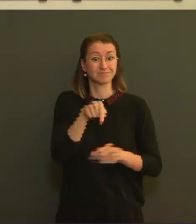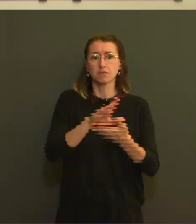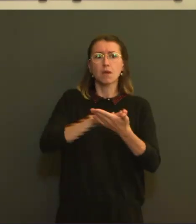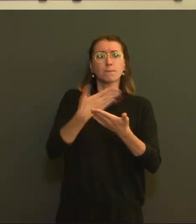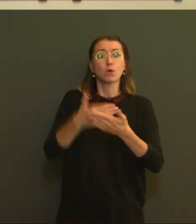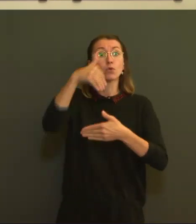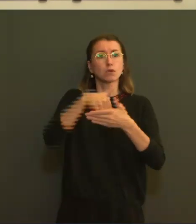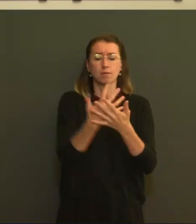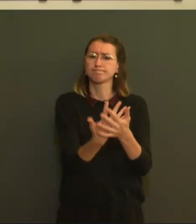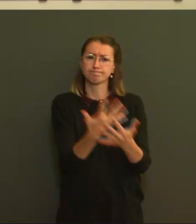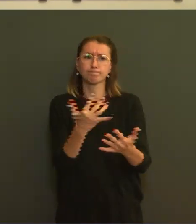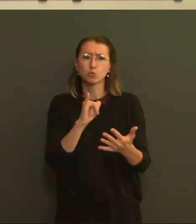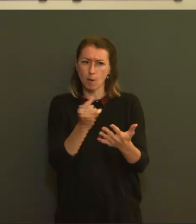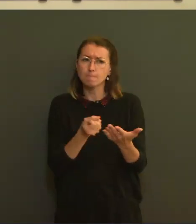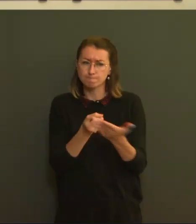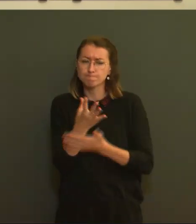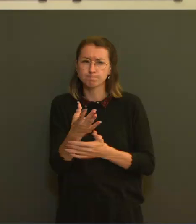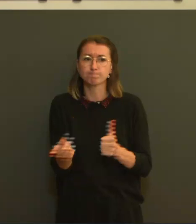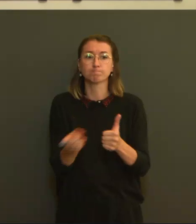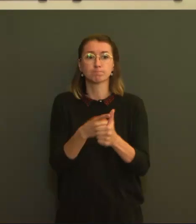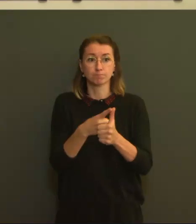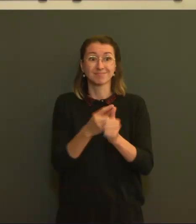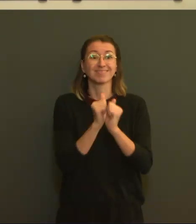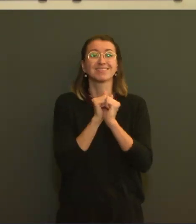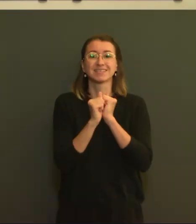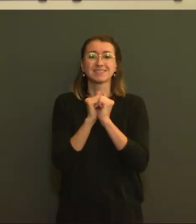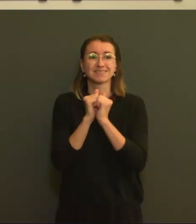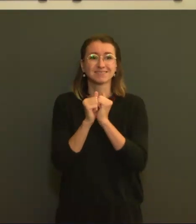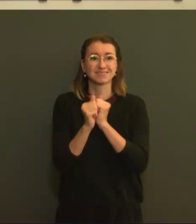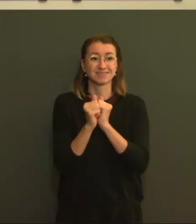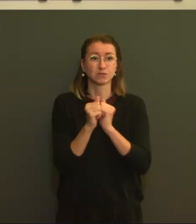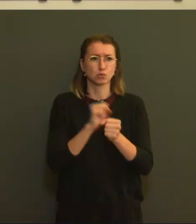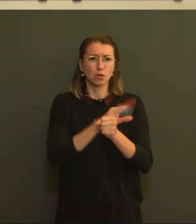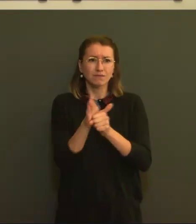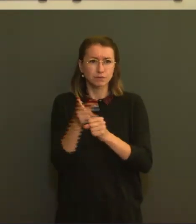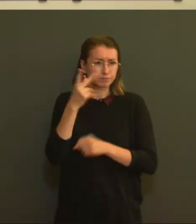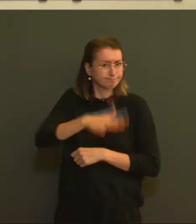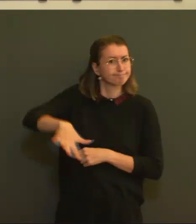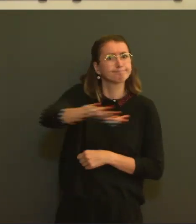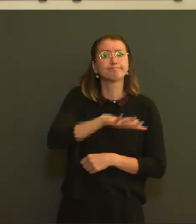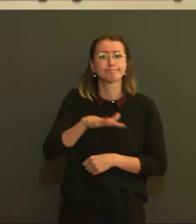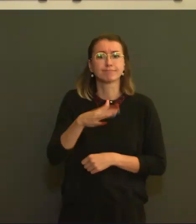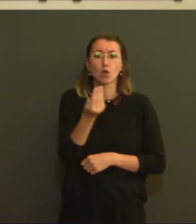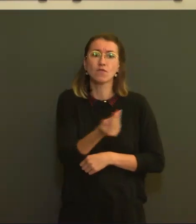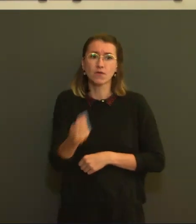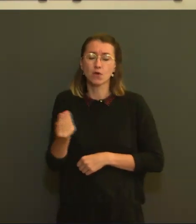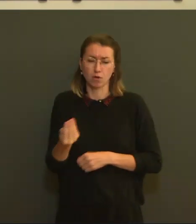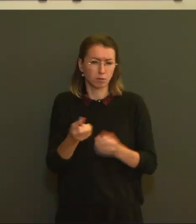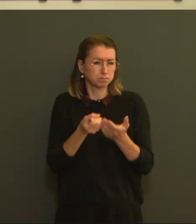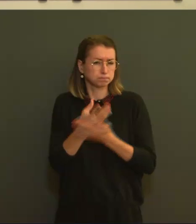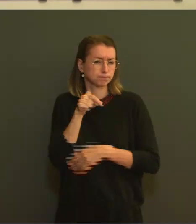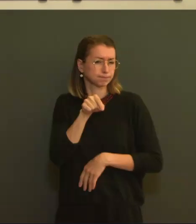de tests COVID-19 réalisés chez les enfants. Alors, On sait que le nombre total de